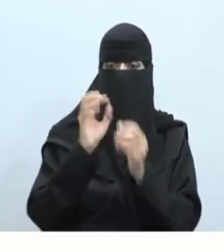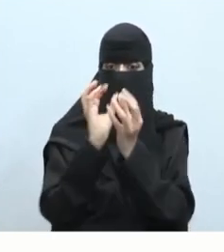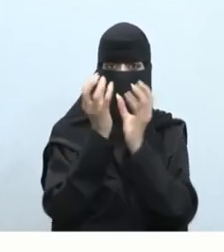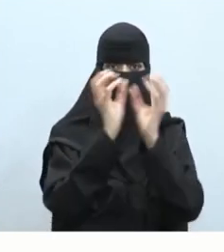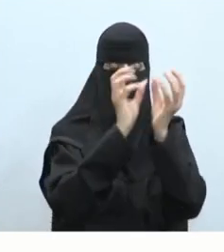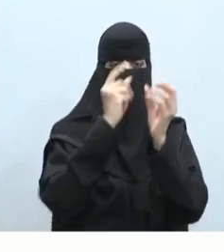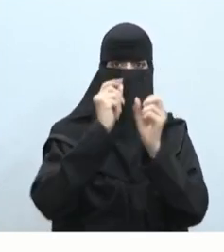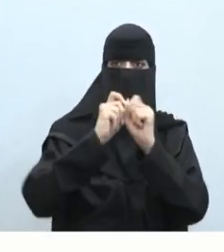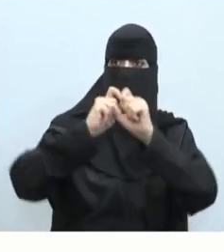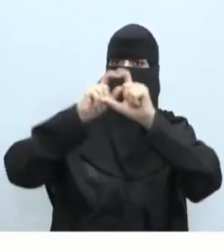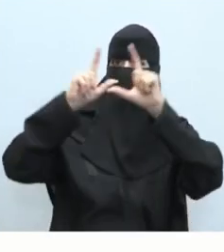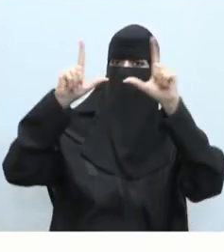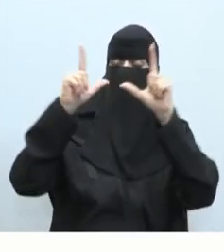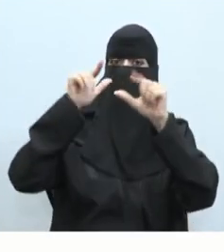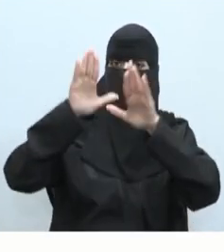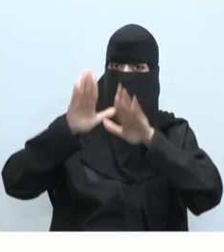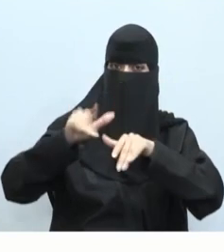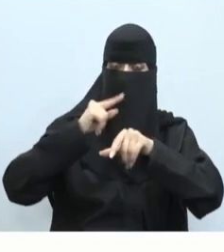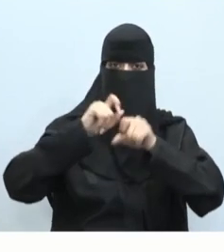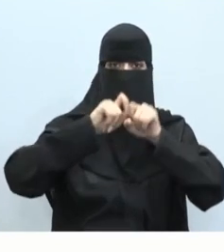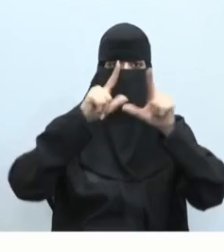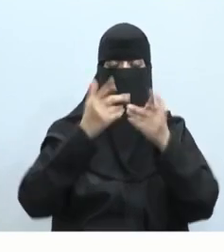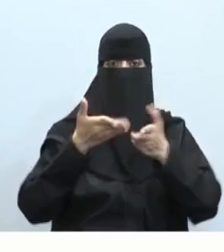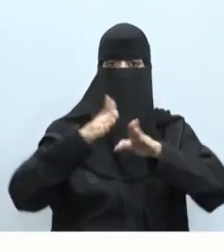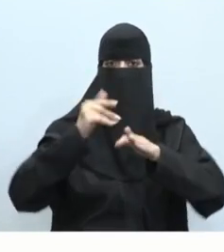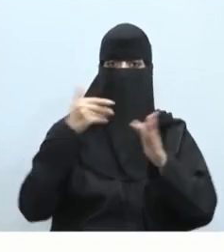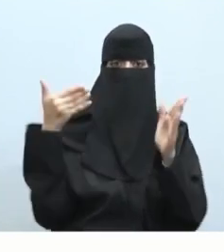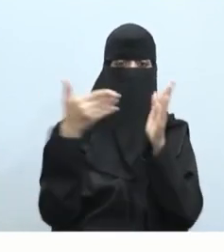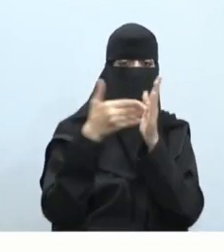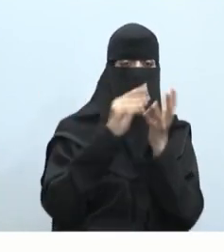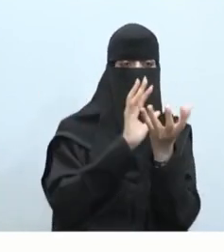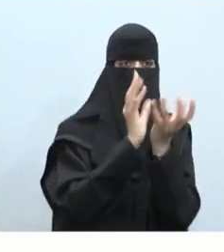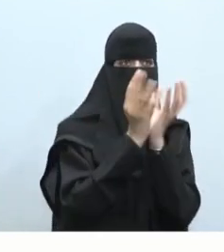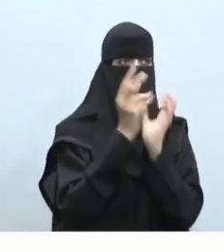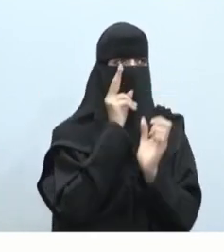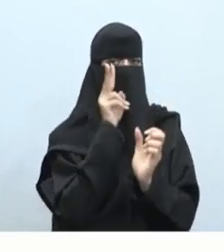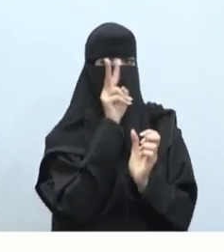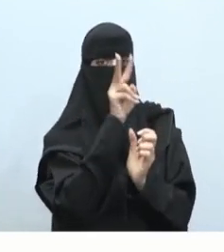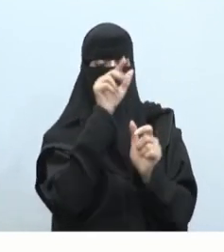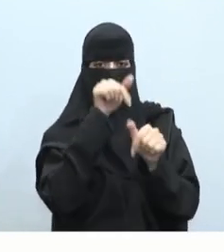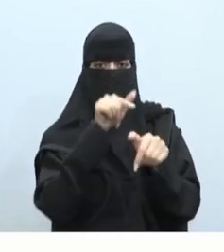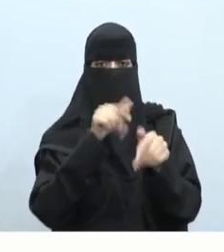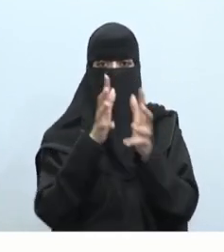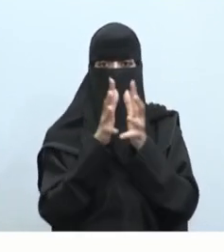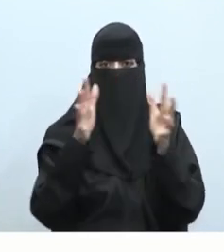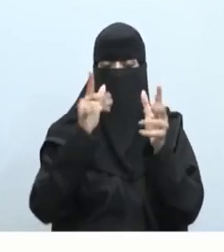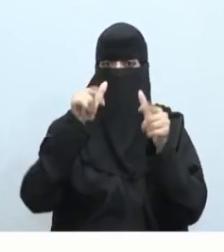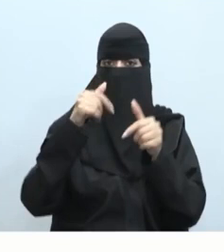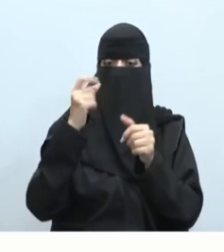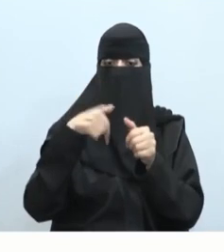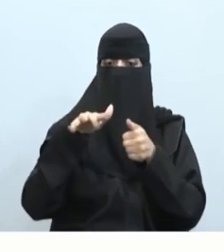وتظهر او تظهر او تكون ظاهره في نهايه الكون المرئي وهي تبلغ في حجمها